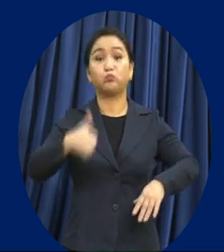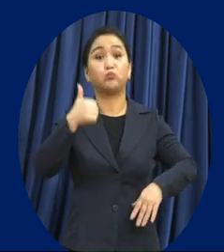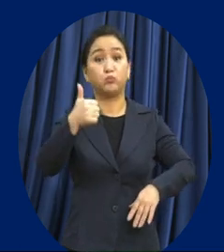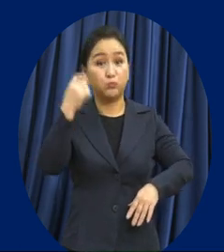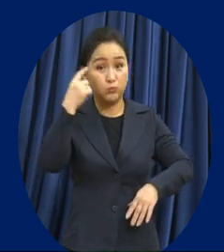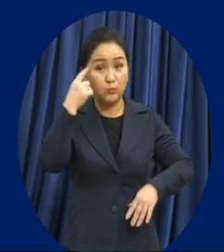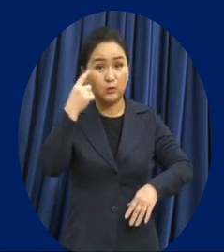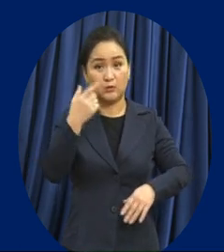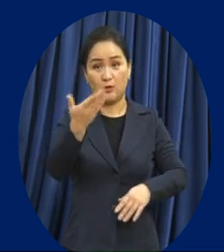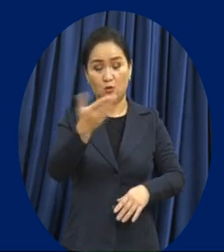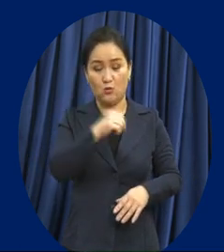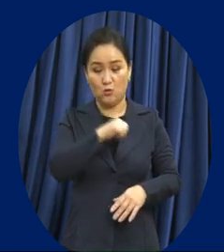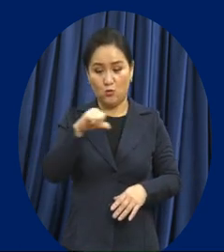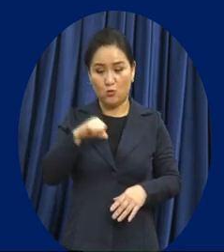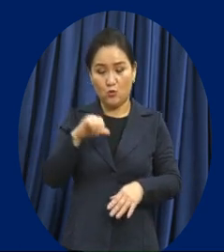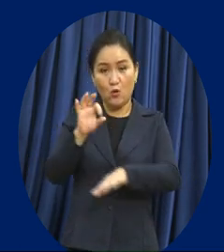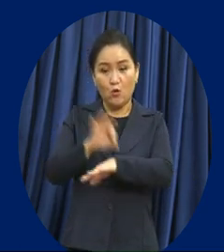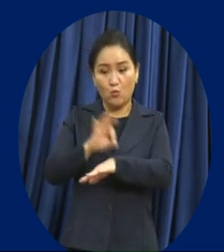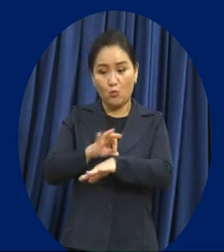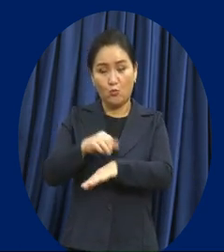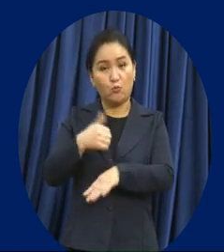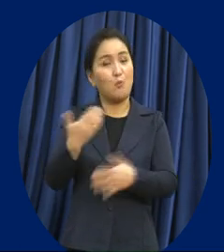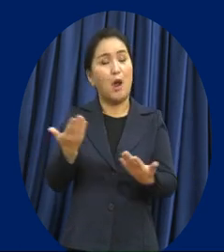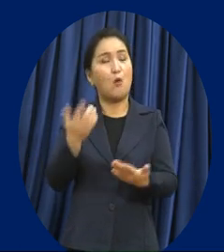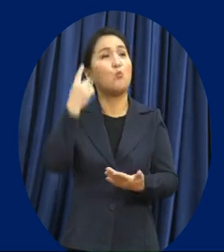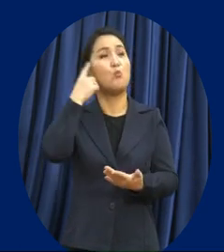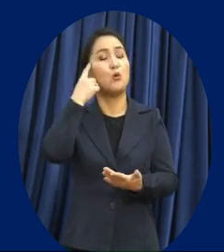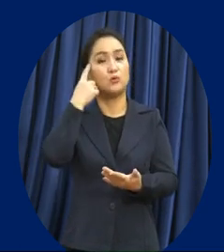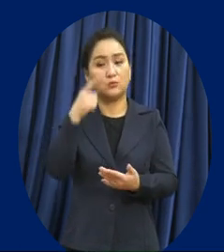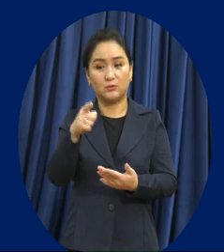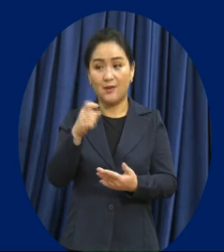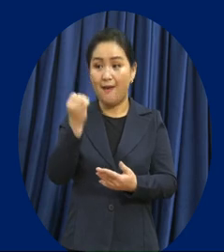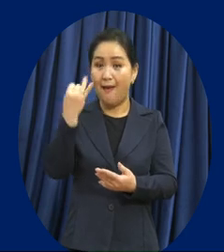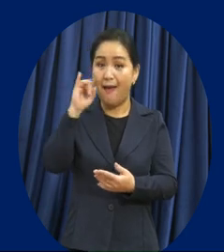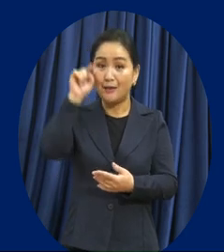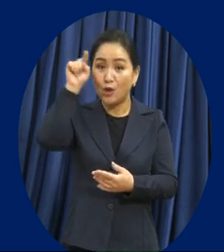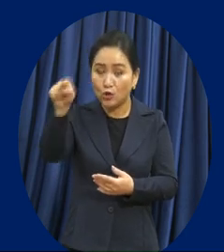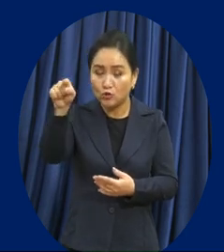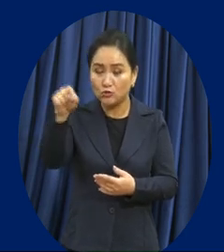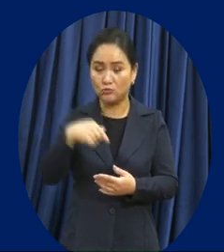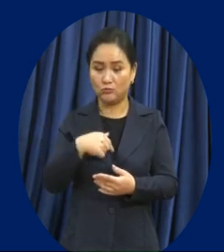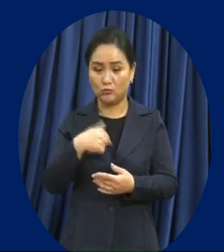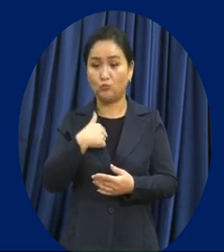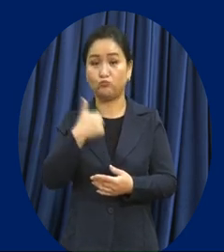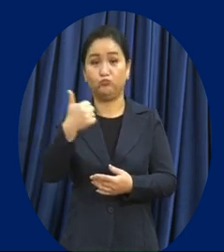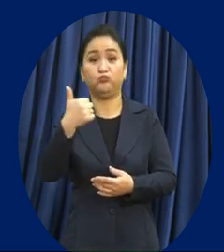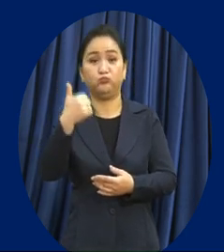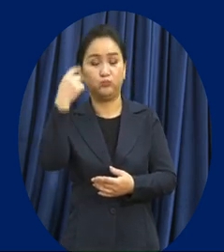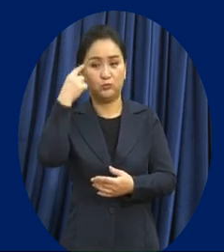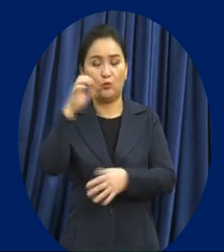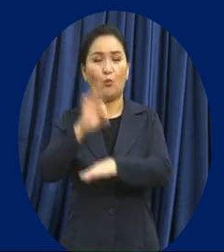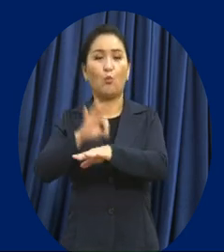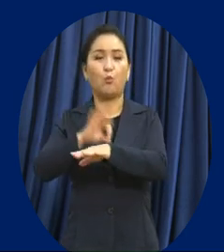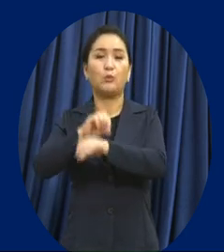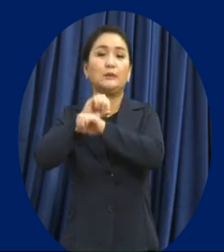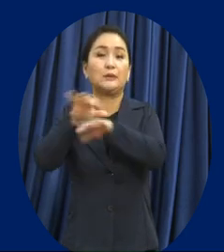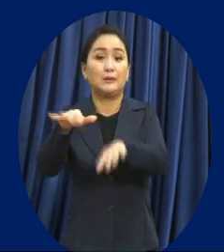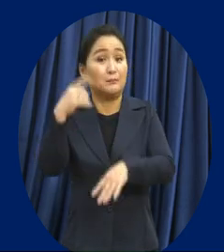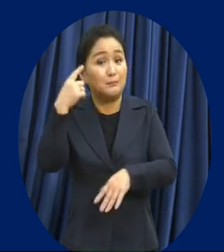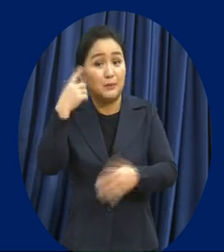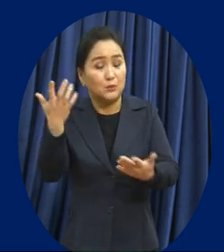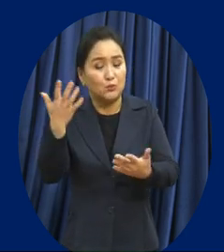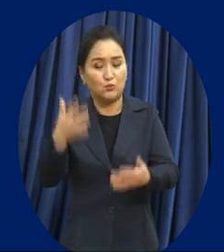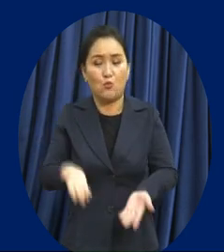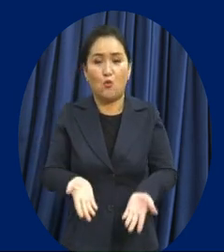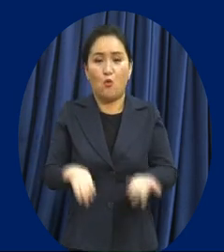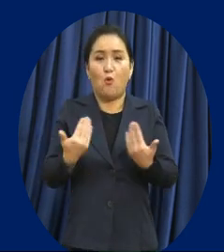таны очисон айлын одоо байгаа хүмүүс бол тухайн үедээ өөрийгөө халдваргүй гэж бодож явч тэр бол халдвар одоо автсан юм хөнгөн